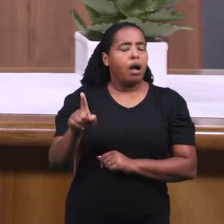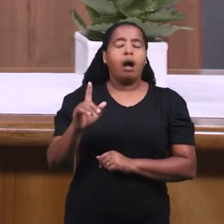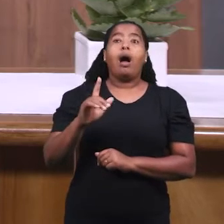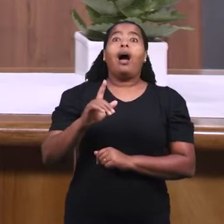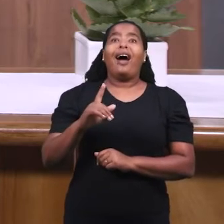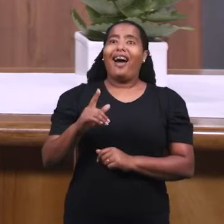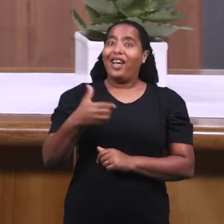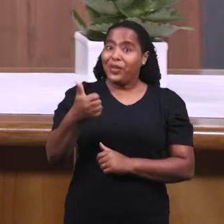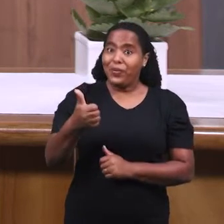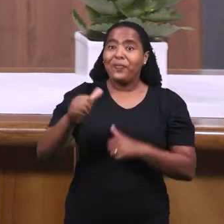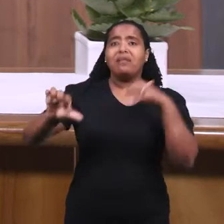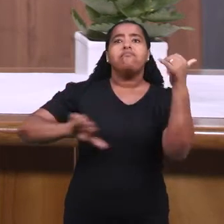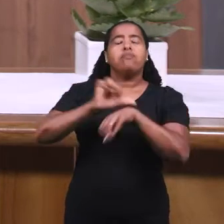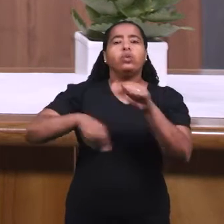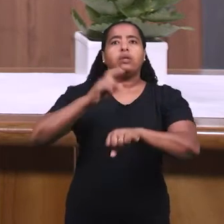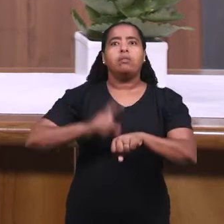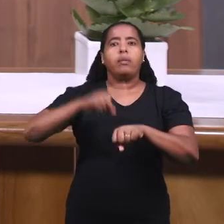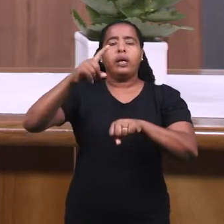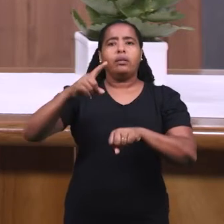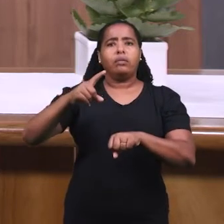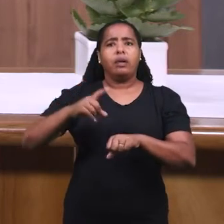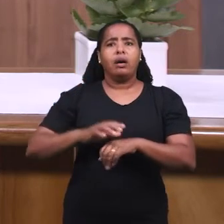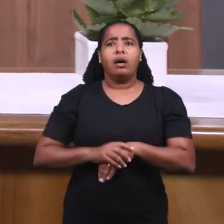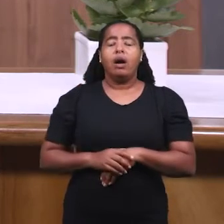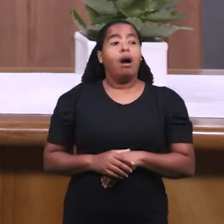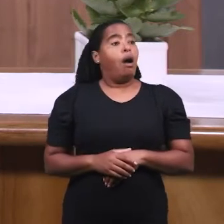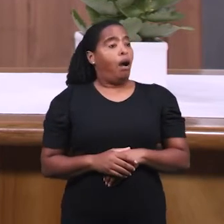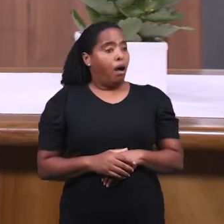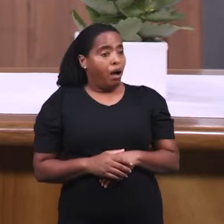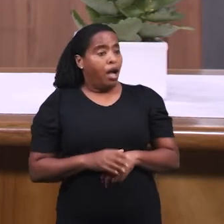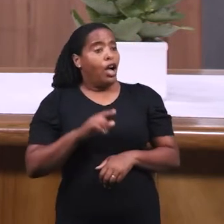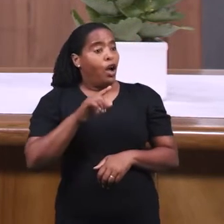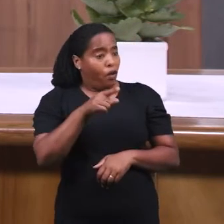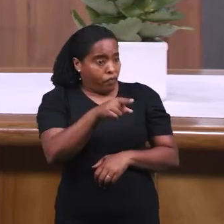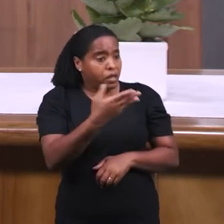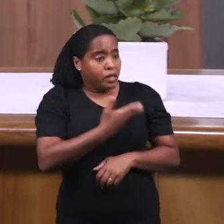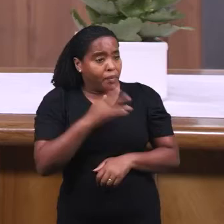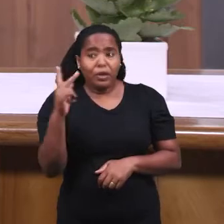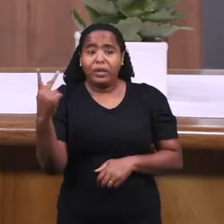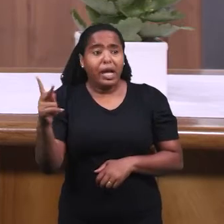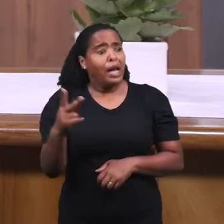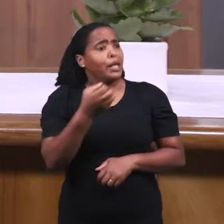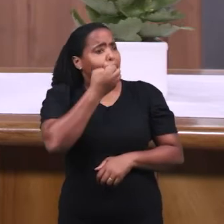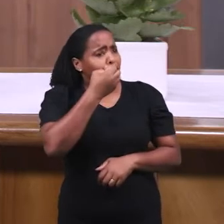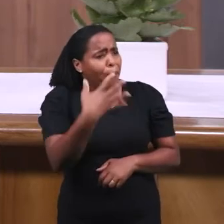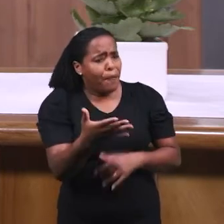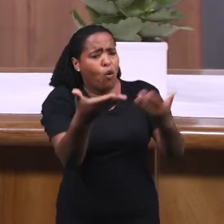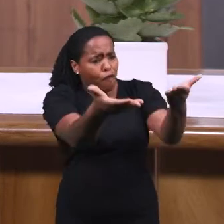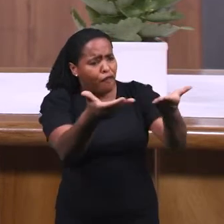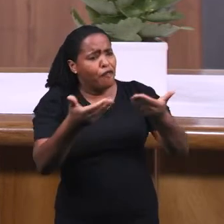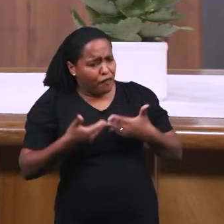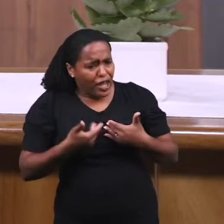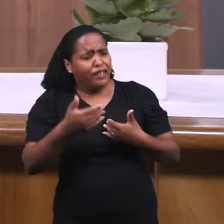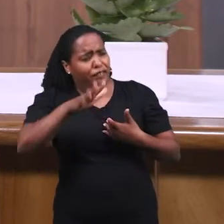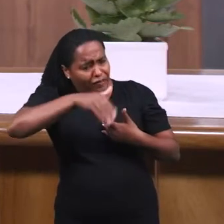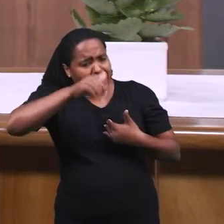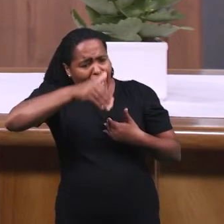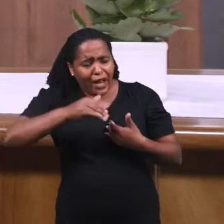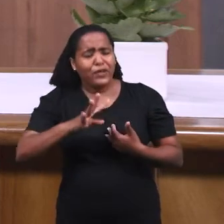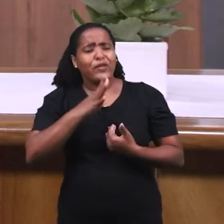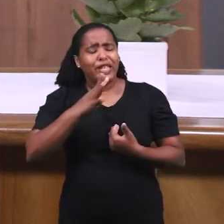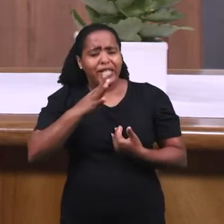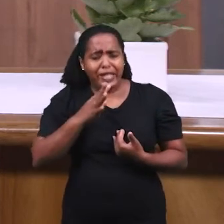меняется из-за дружбы которой. Ты сын того-то, или ты друг там